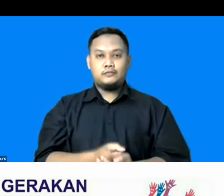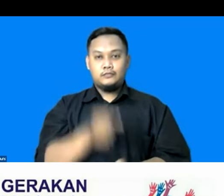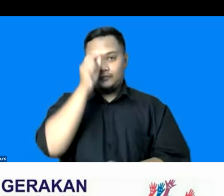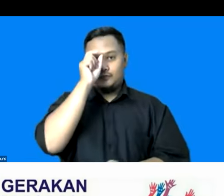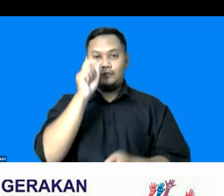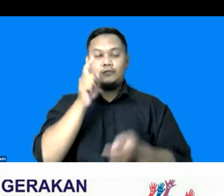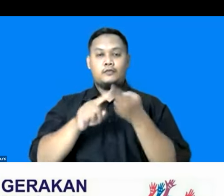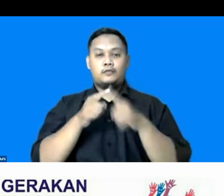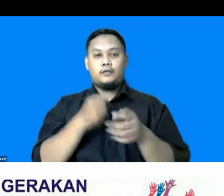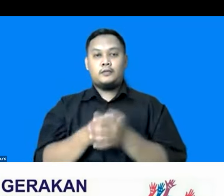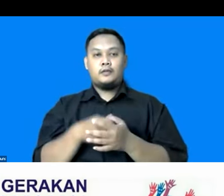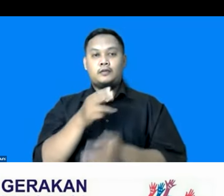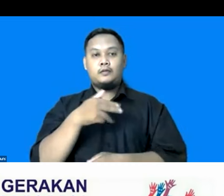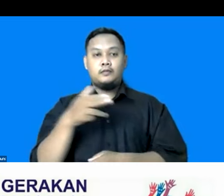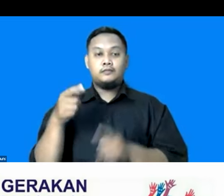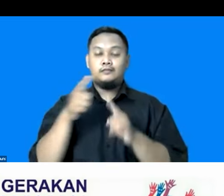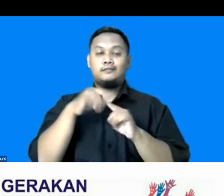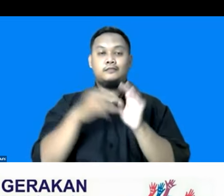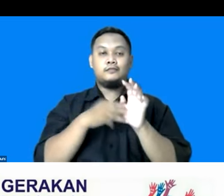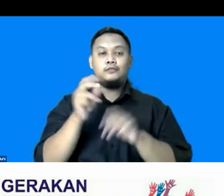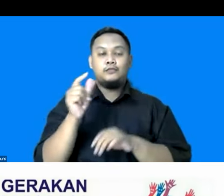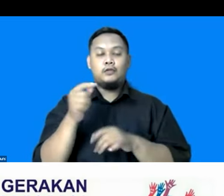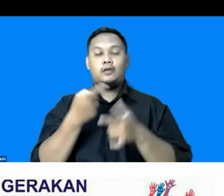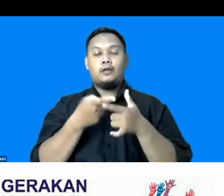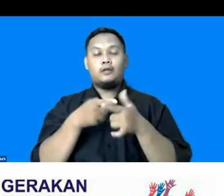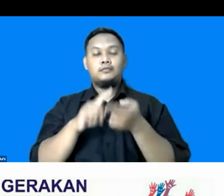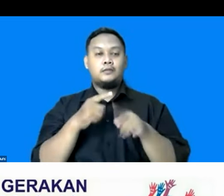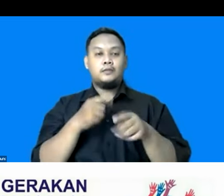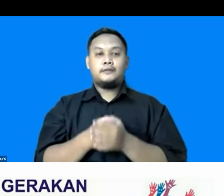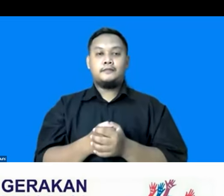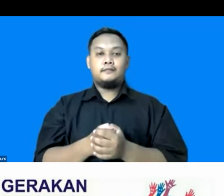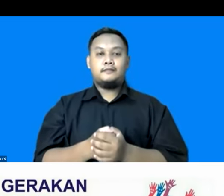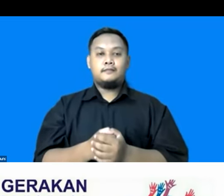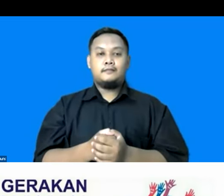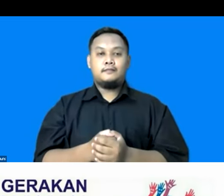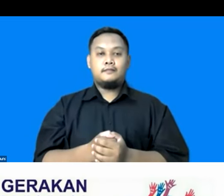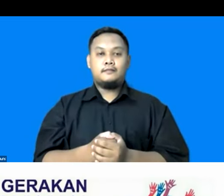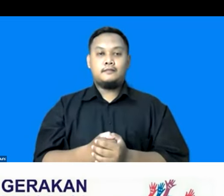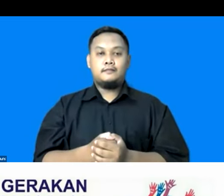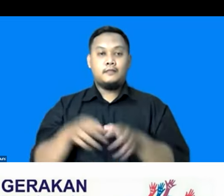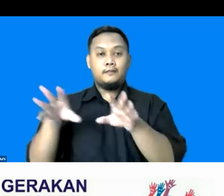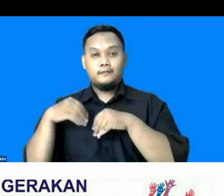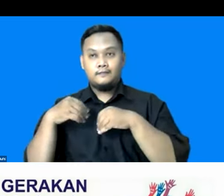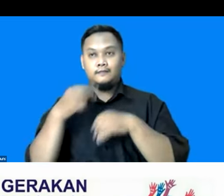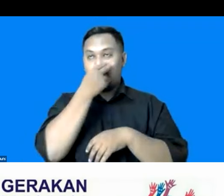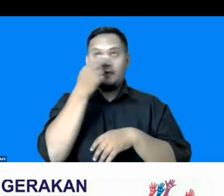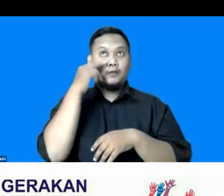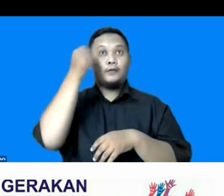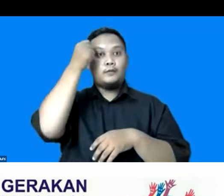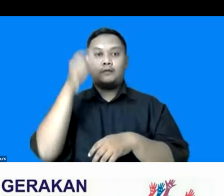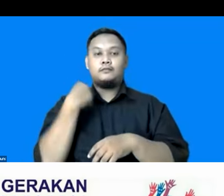rekan-rekan di Indonesia Timur maupun juga rekan-rekan yang mengambil mata kuliah kami di Universitas